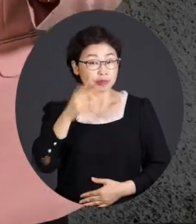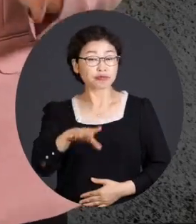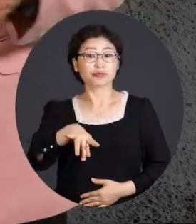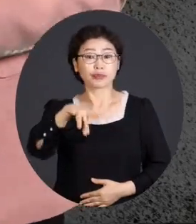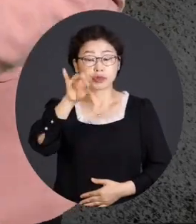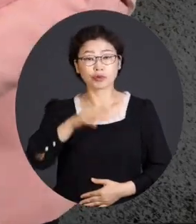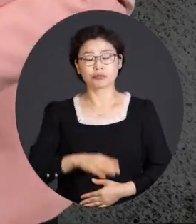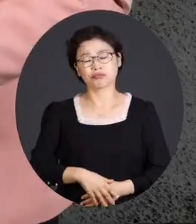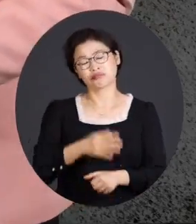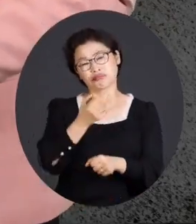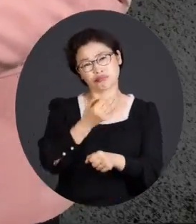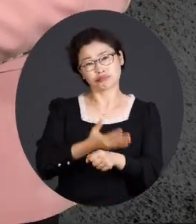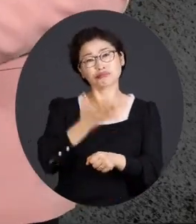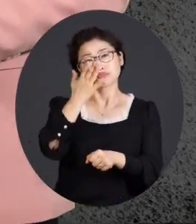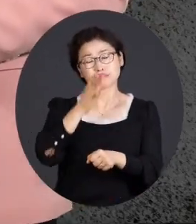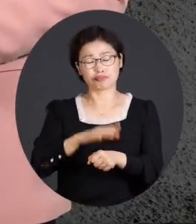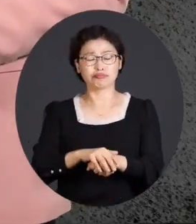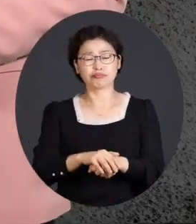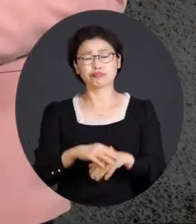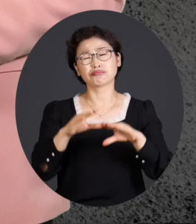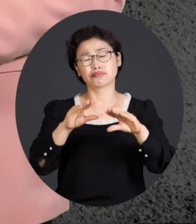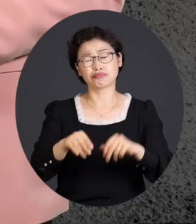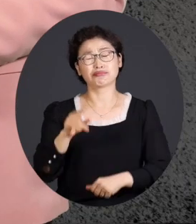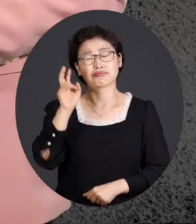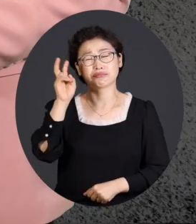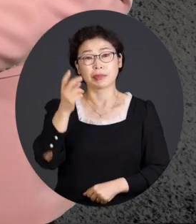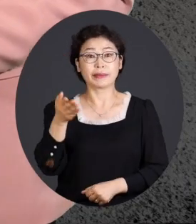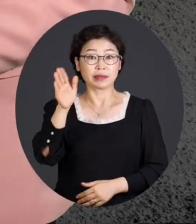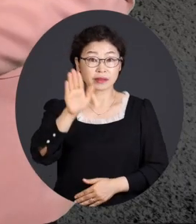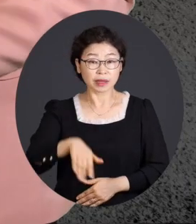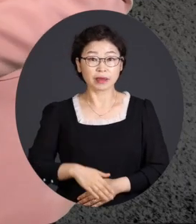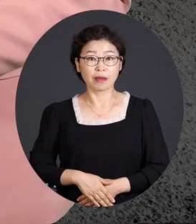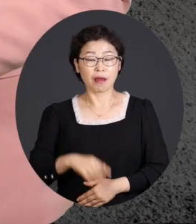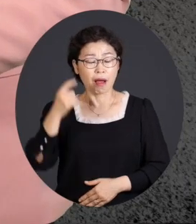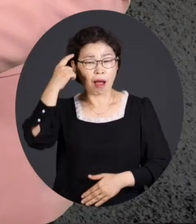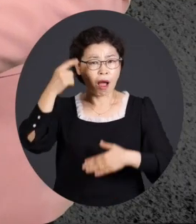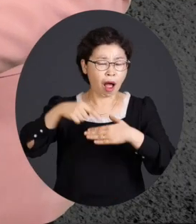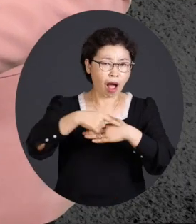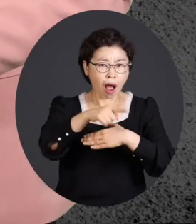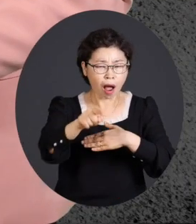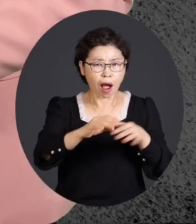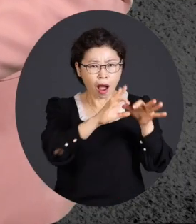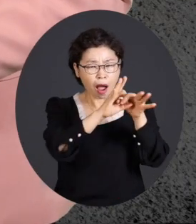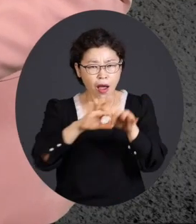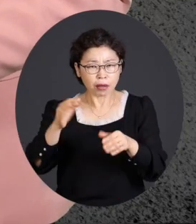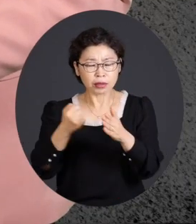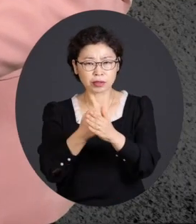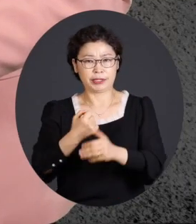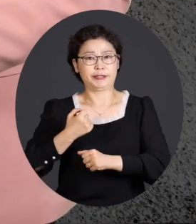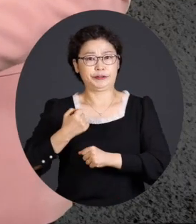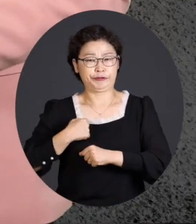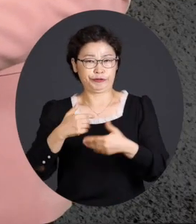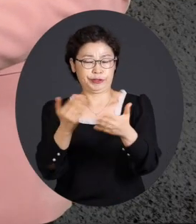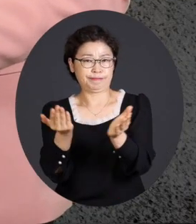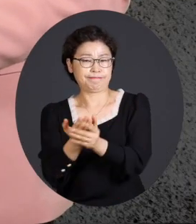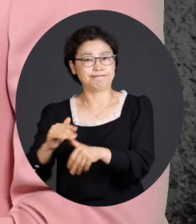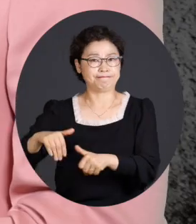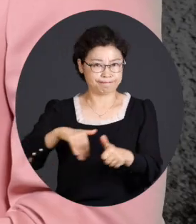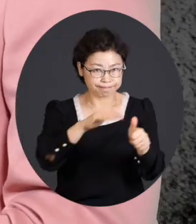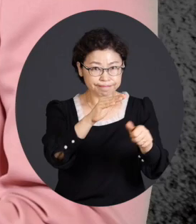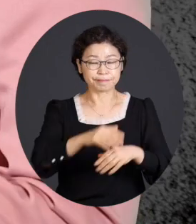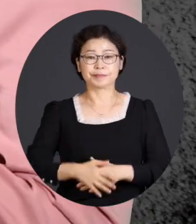처음엔 가볍게 진압하려고 했죠. 그런데 뜻대로 안 되자 군인들을 동원합니다.